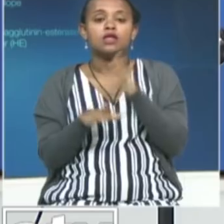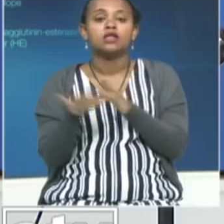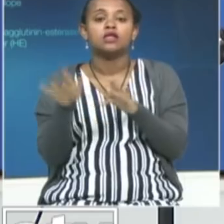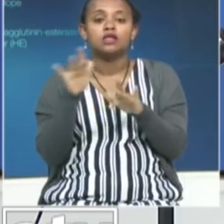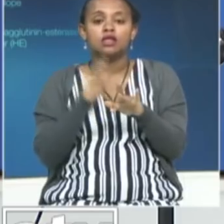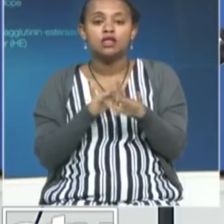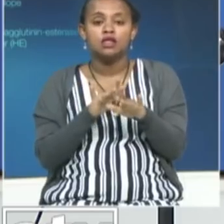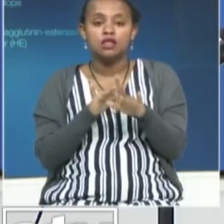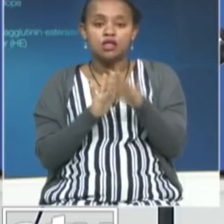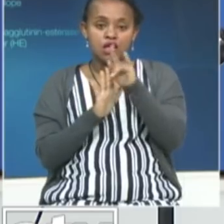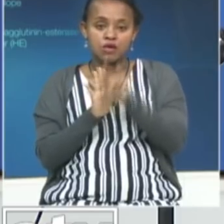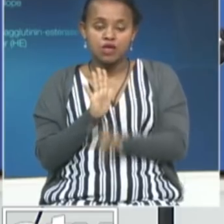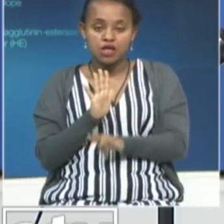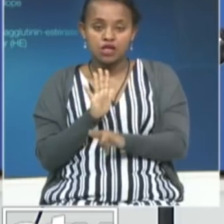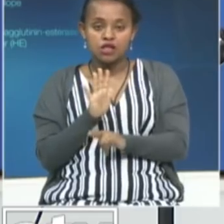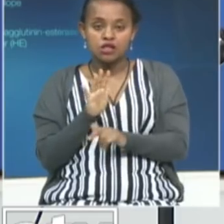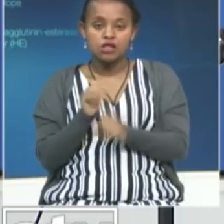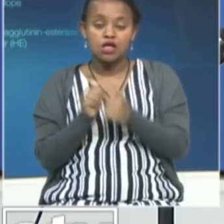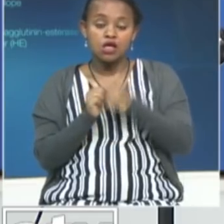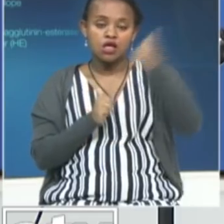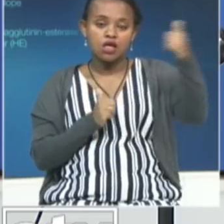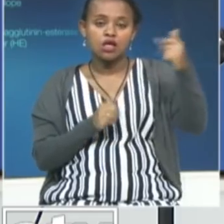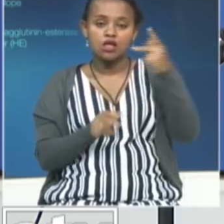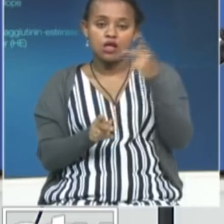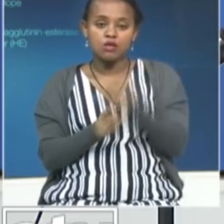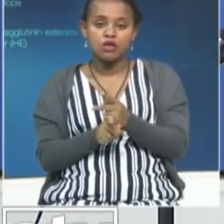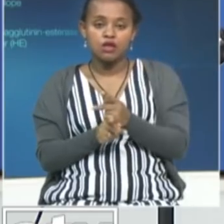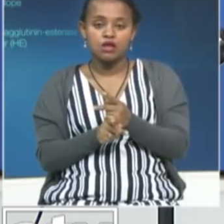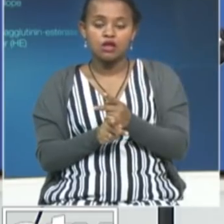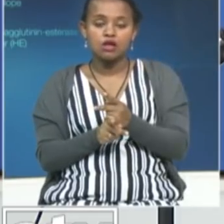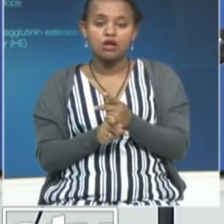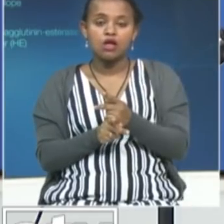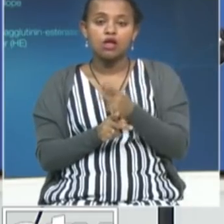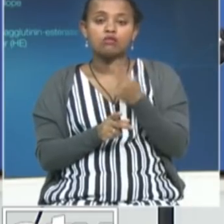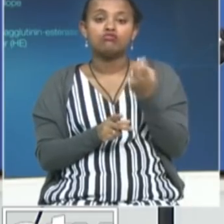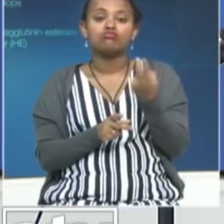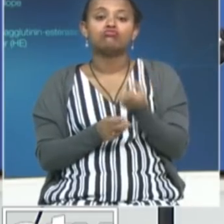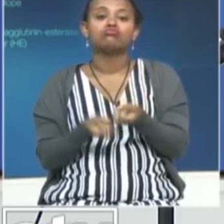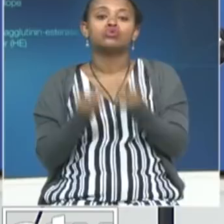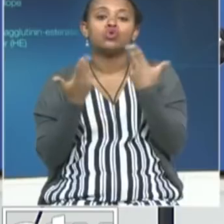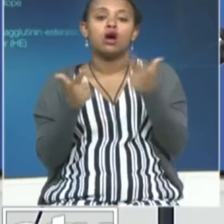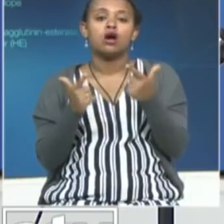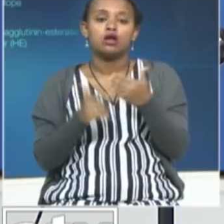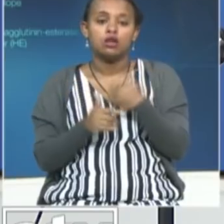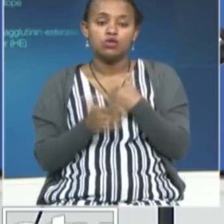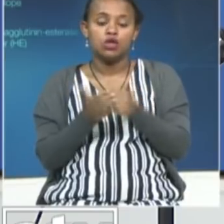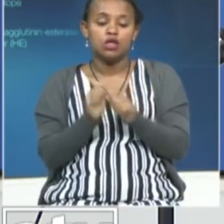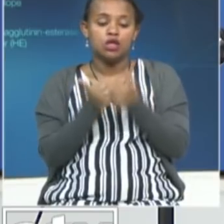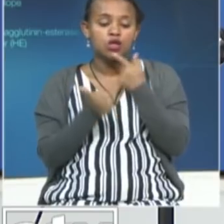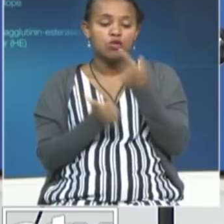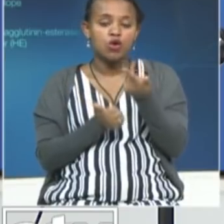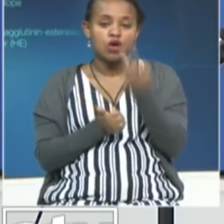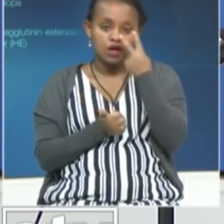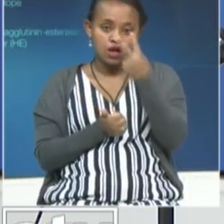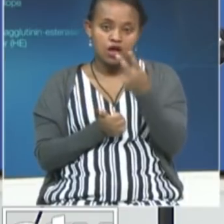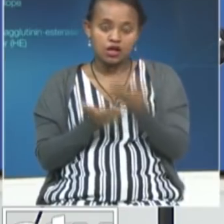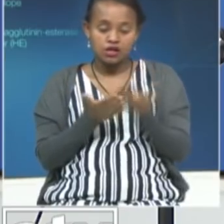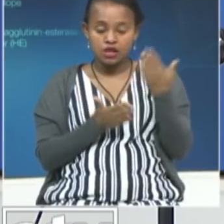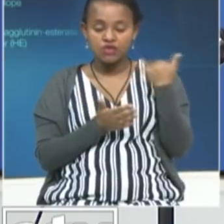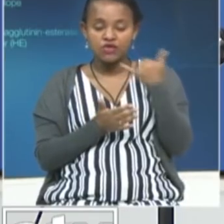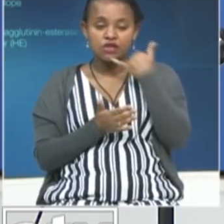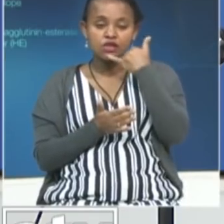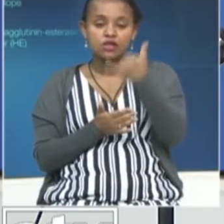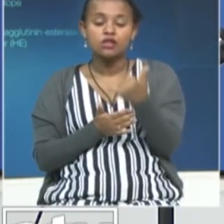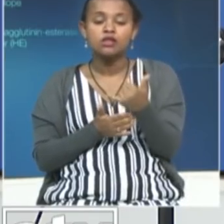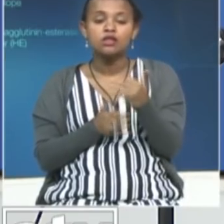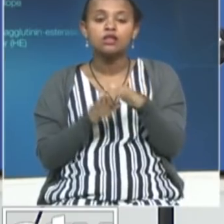ንክኪን ለመቀነስ ርቀትን ለመጠበቅ የሚጠቅሙ ብዙ አጋጣሚዎች አሉ። እነሱ እንዴት መተግበር እንችላለን የሚለውን እናያለን። ከዛ በፊት ግን